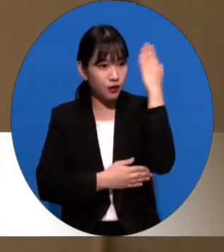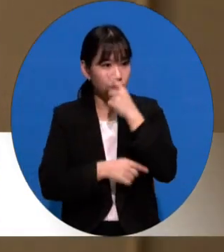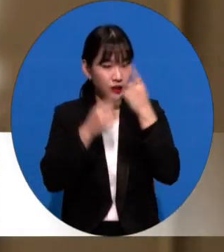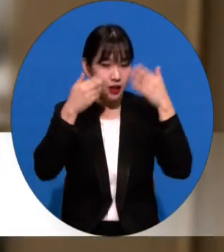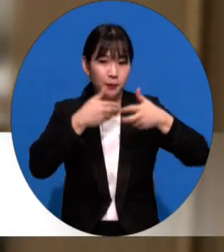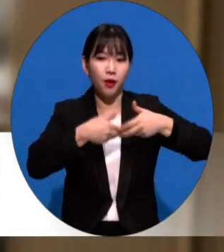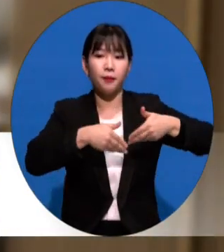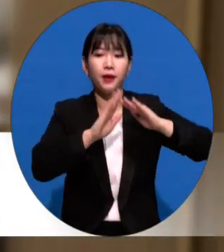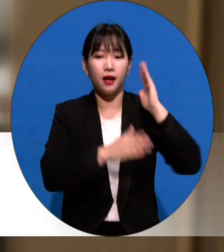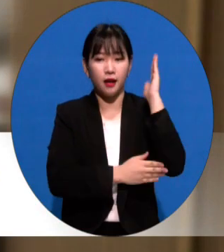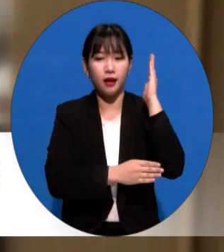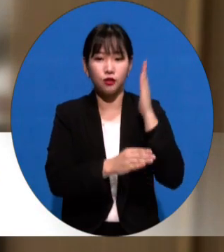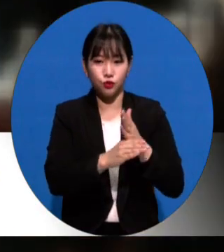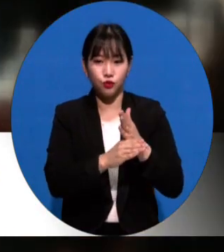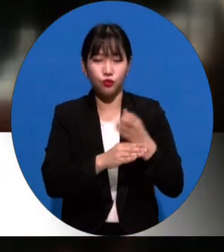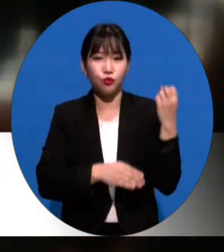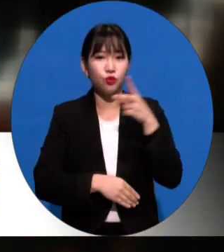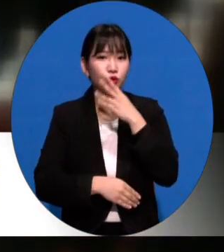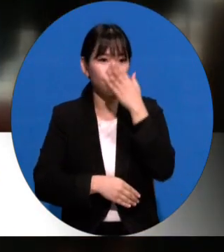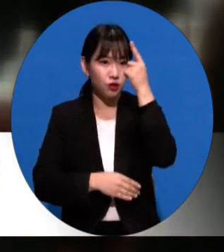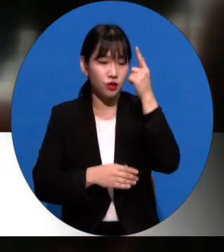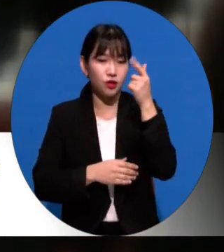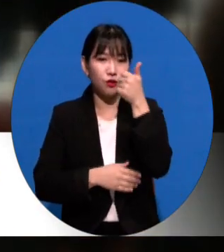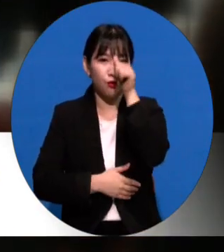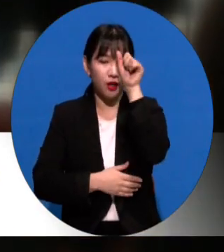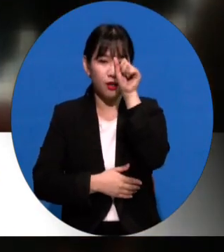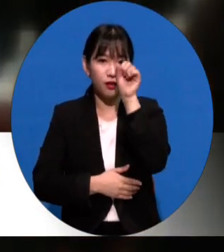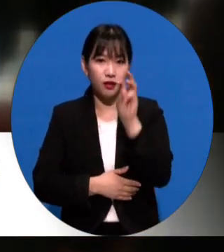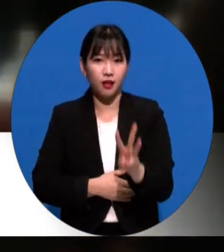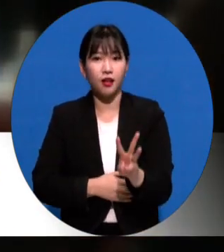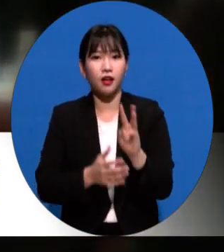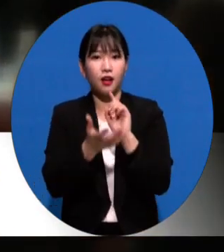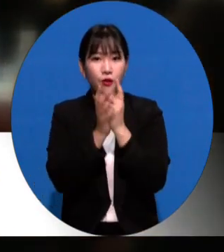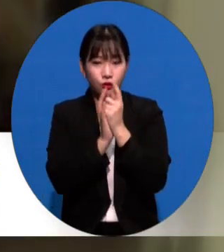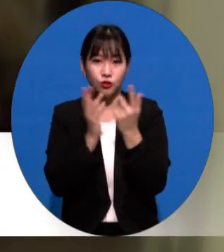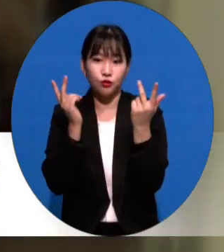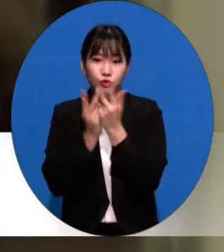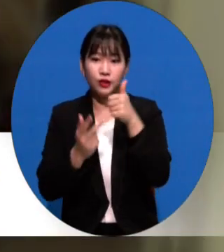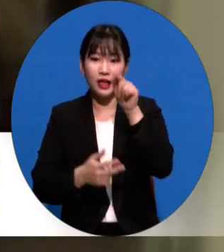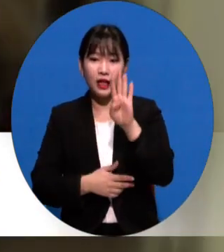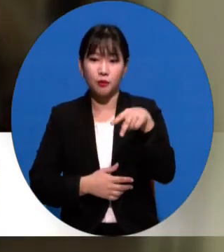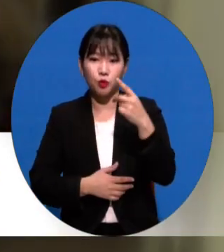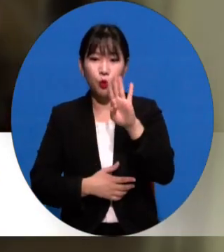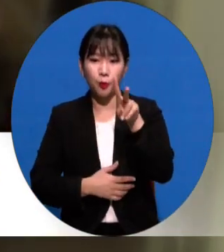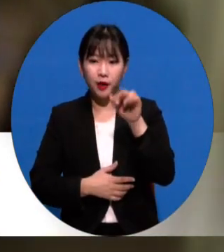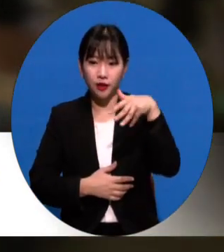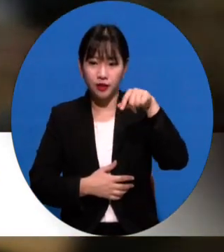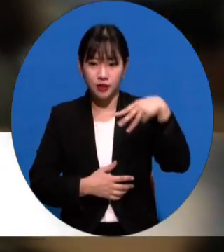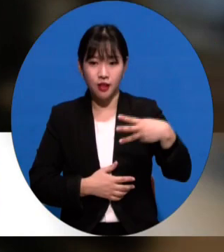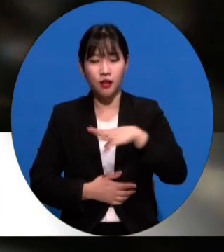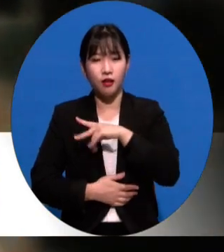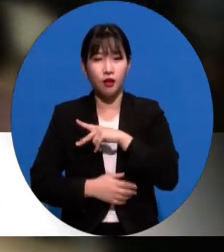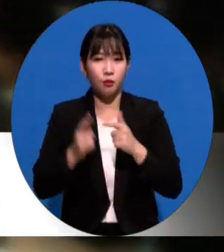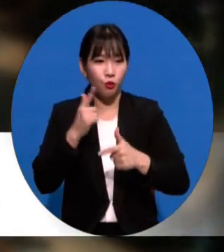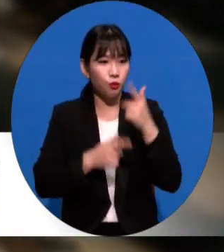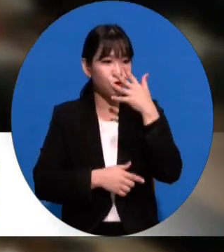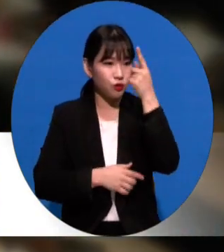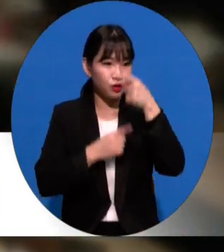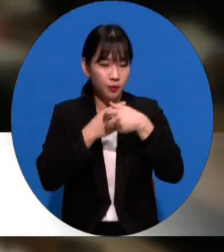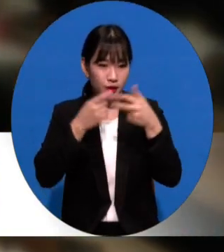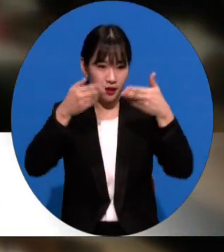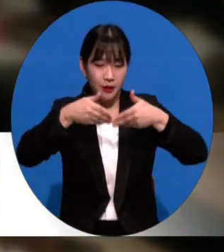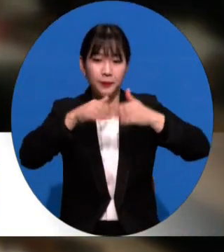내걸고 있습니다 또 순천 광양 국수원 구리에 갑 소병철 의원은 목포와 순천의 의과대 캠퍼스